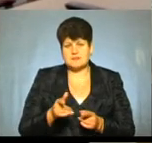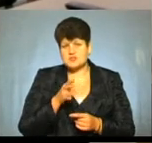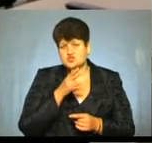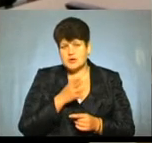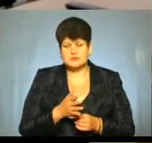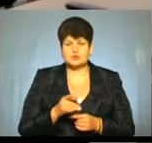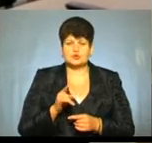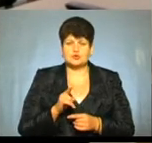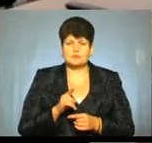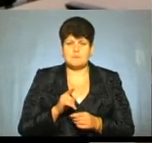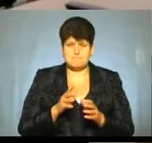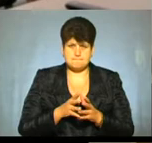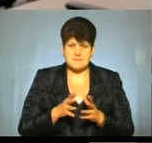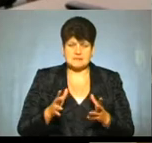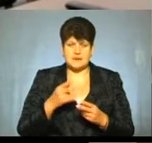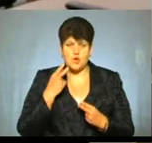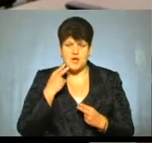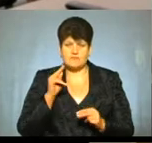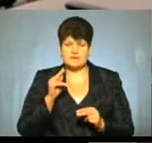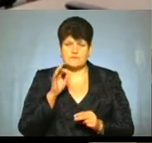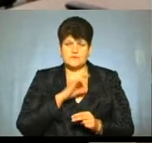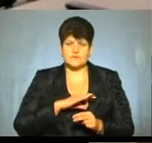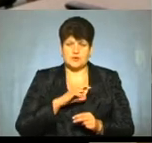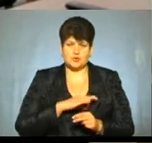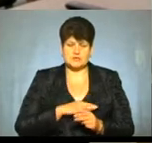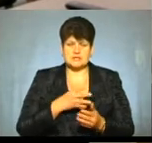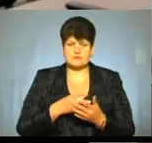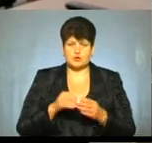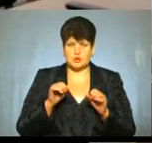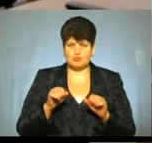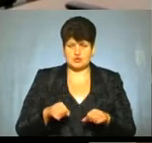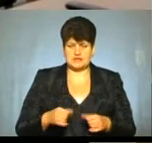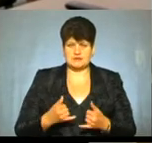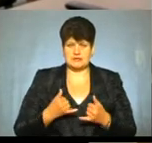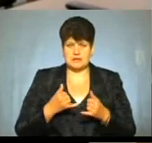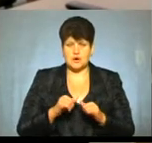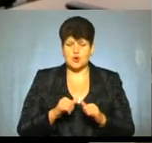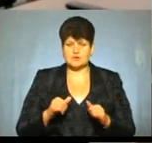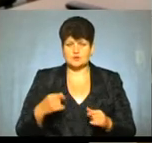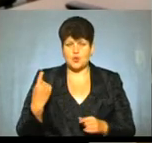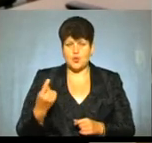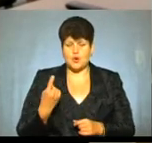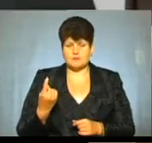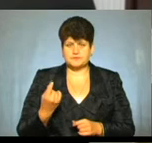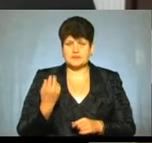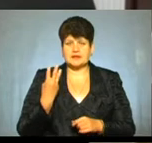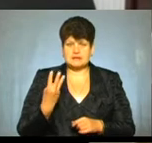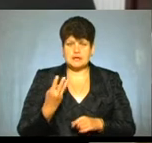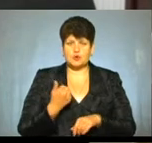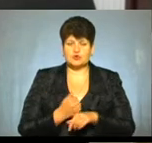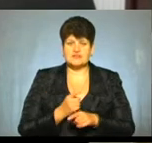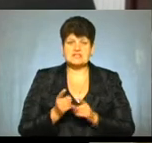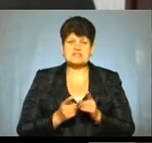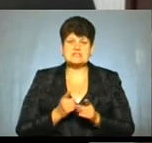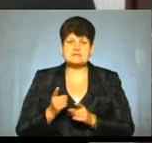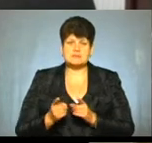термін, час для того, щоб максимально ефективно використати свої можливості для розвитку області. Три головні зміни,